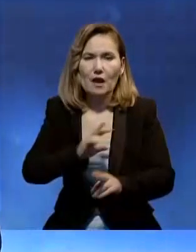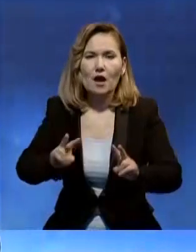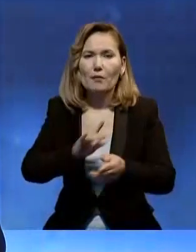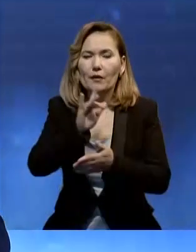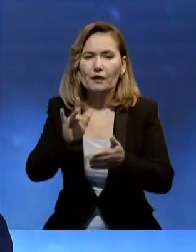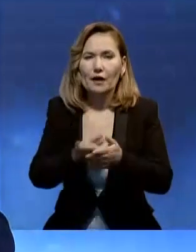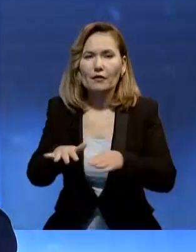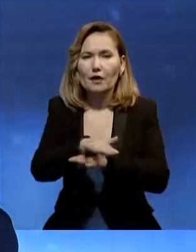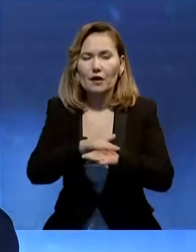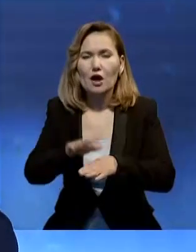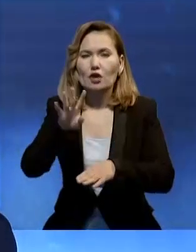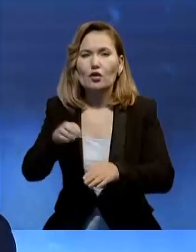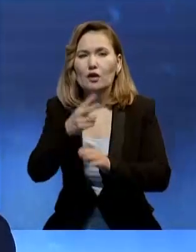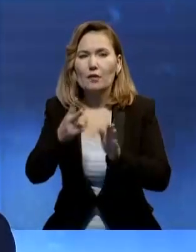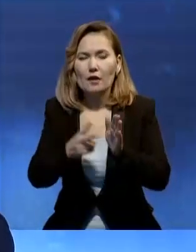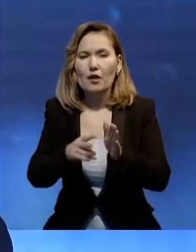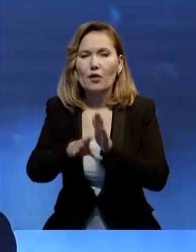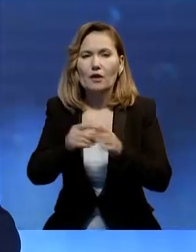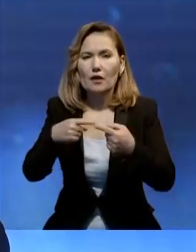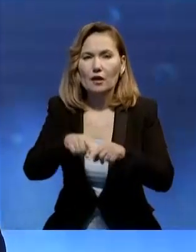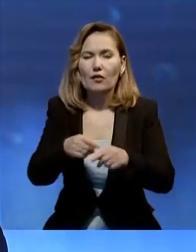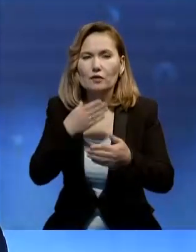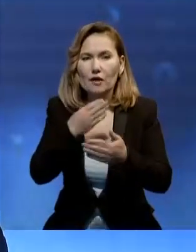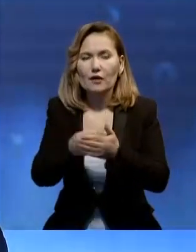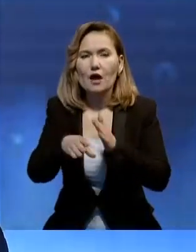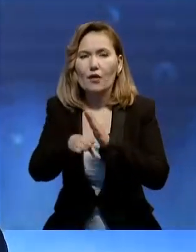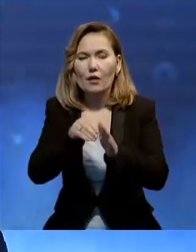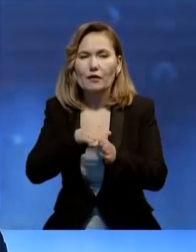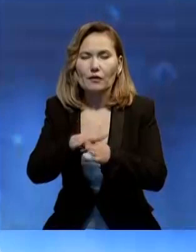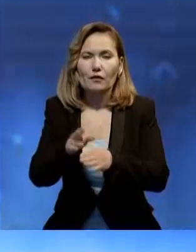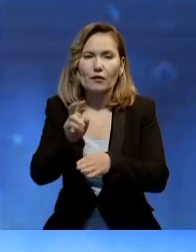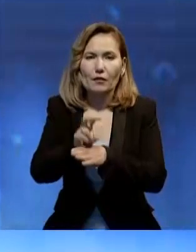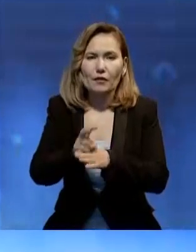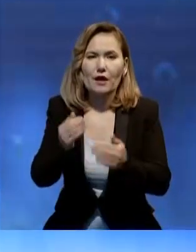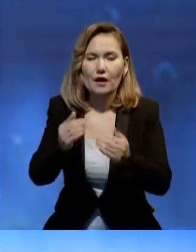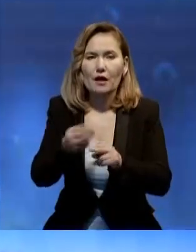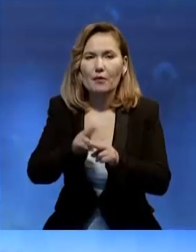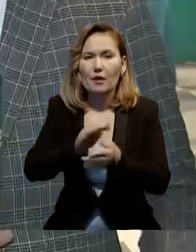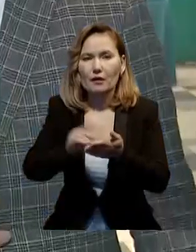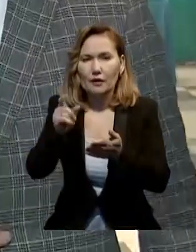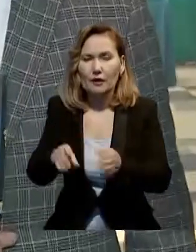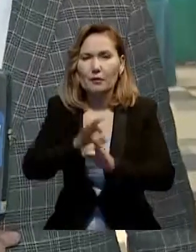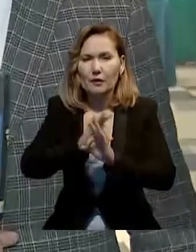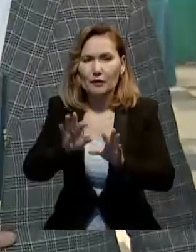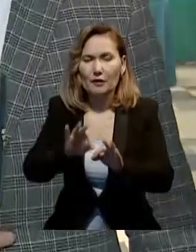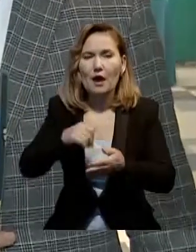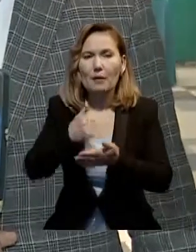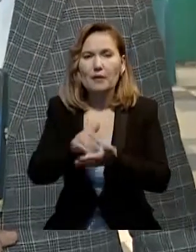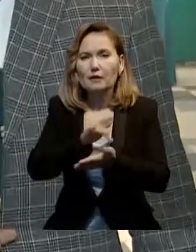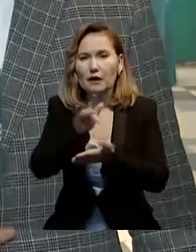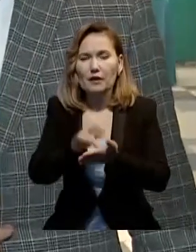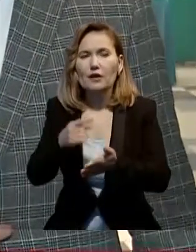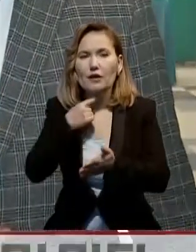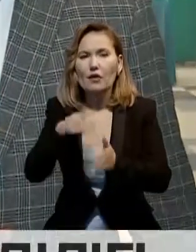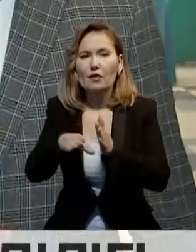Ал Елорда тұрғындары 417 сайлау учаскесінде өз таңдауын жасап жатыр. Қазір әріптесім Дәуренбек Бағдәулетұлы бас қаладағы дауыс